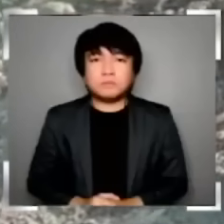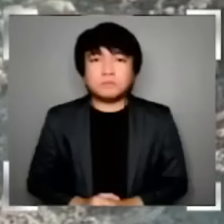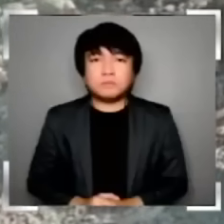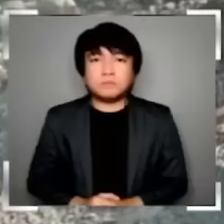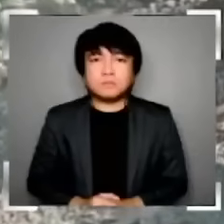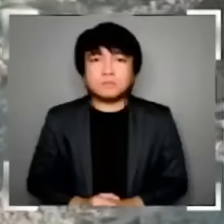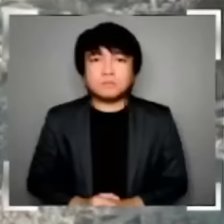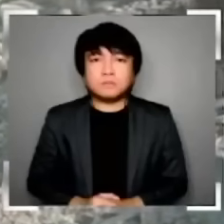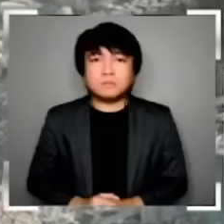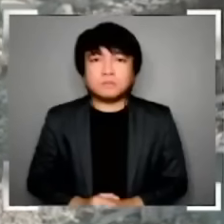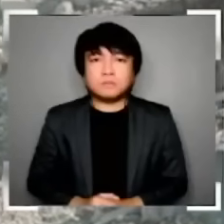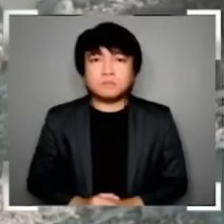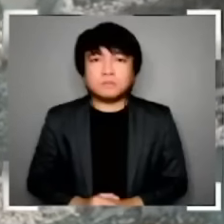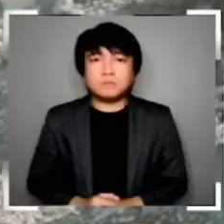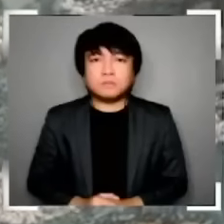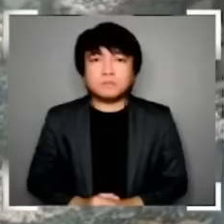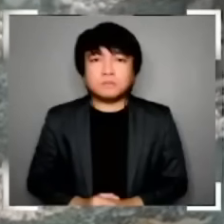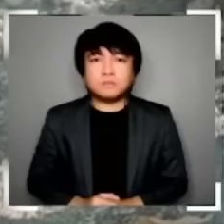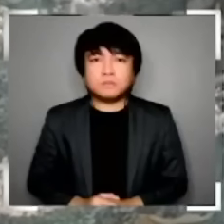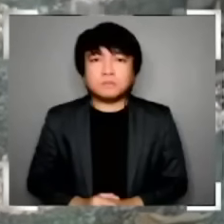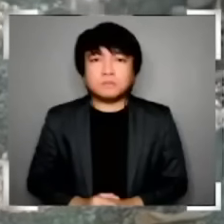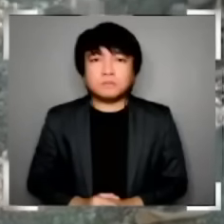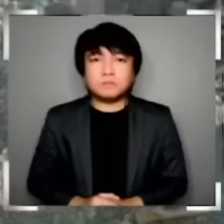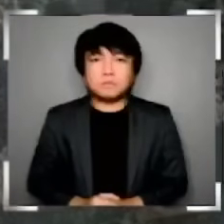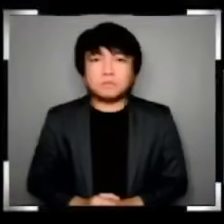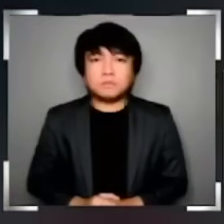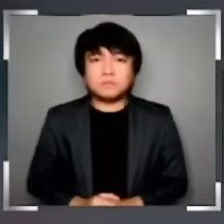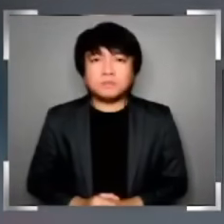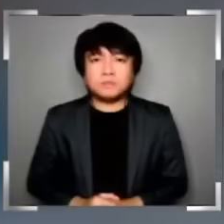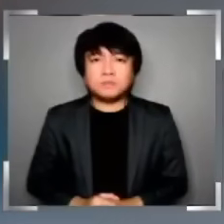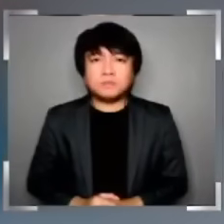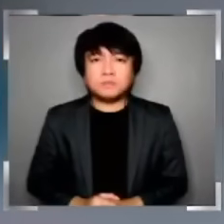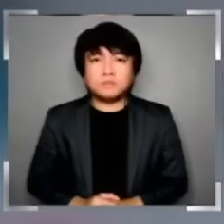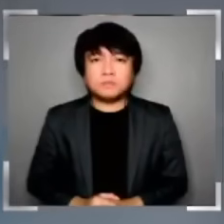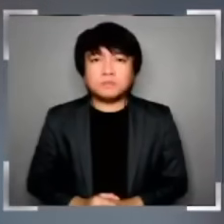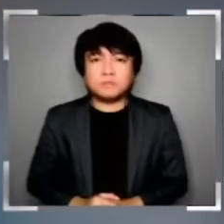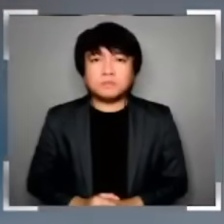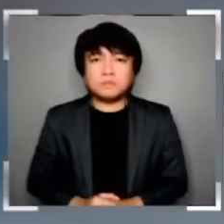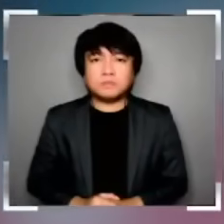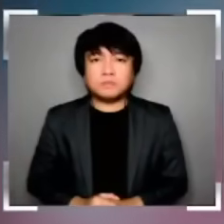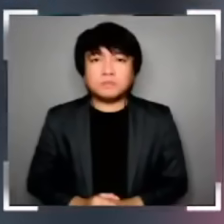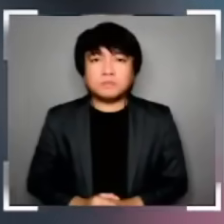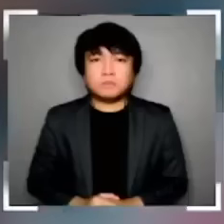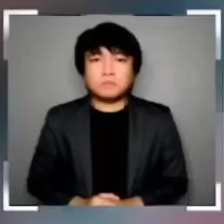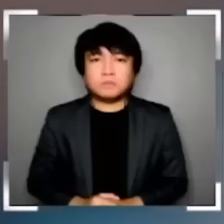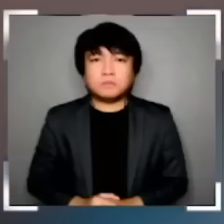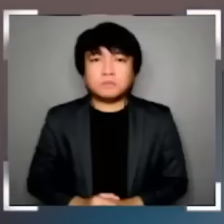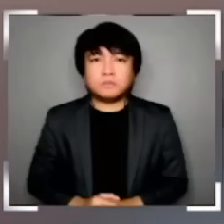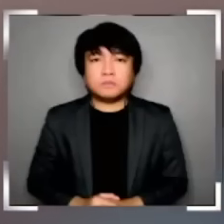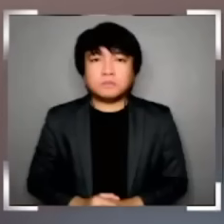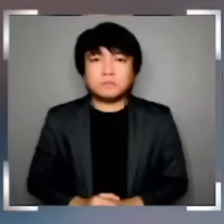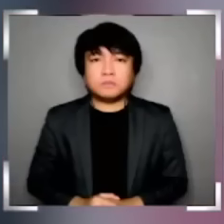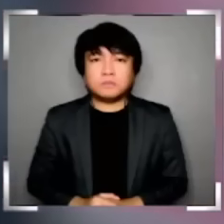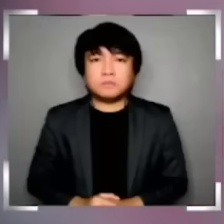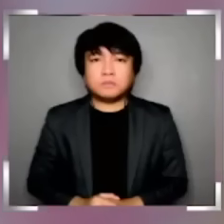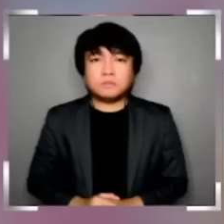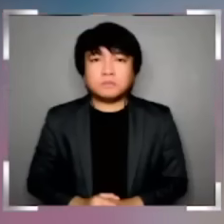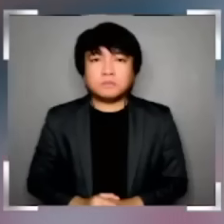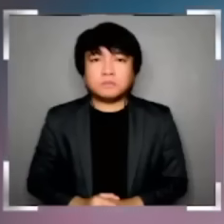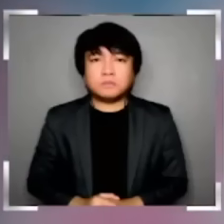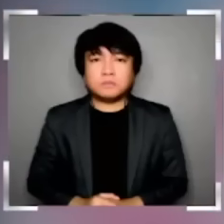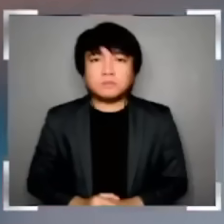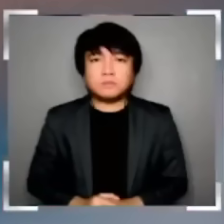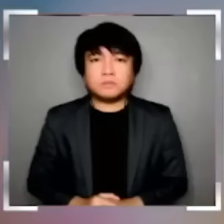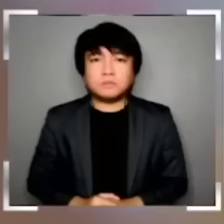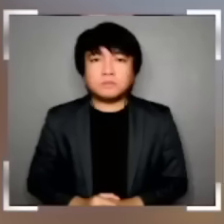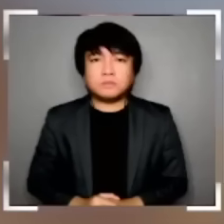Duguan at walang saplot sa ganyang lagay na tagpuan ng isang babaeng sanggol sa tambakan ng basura sa Angeles City, Pampanga. Batay